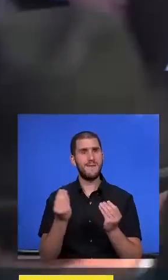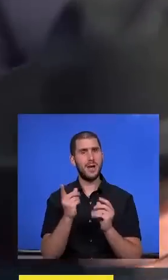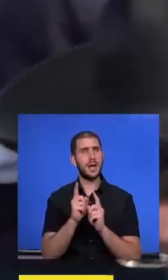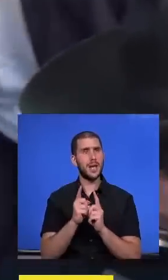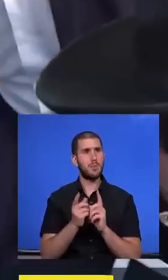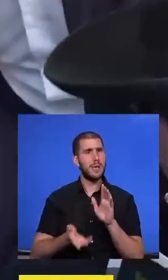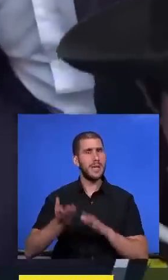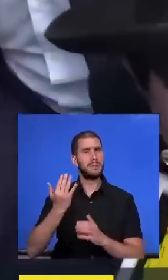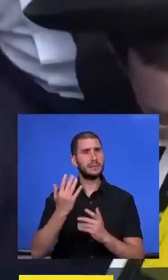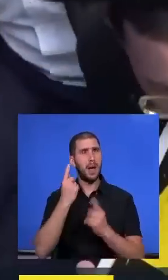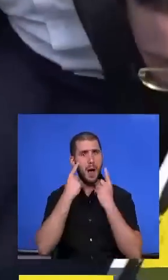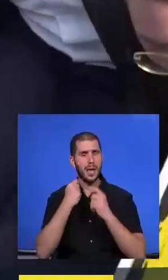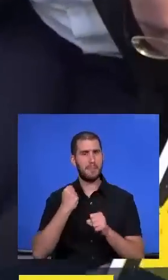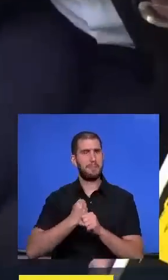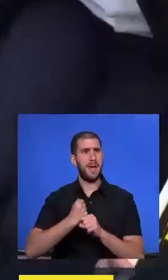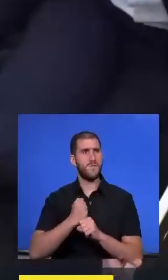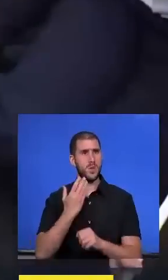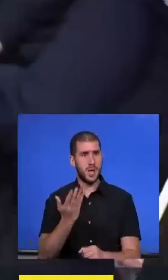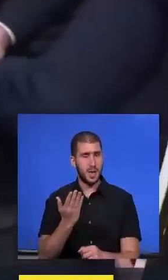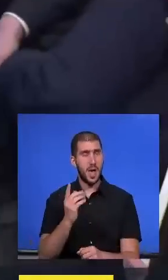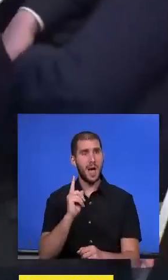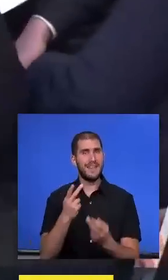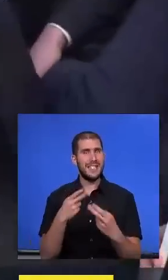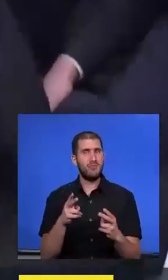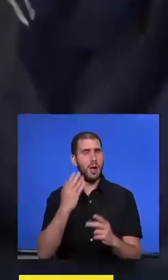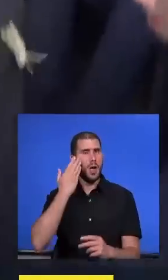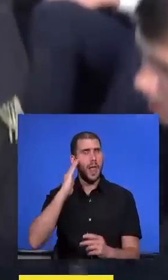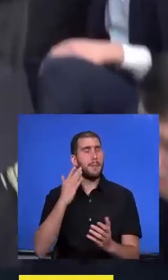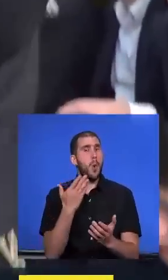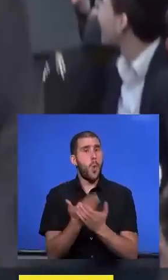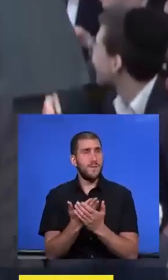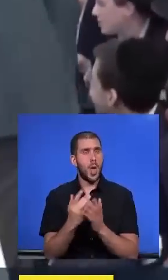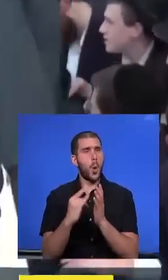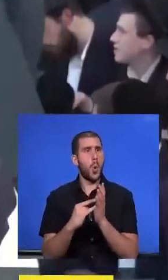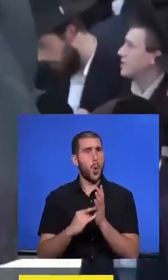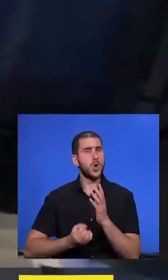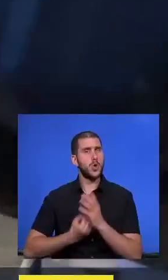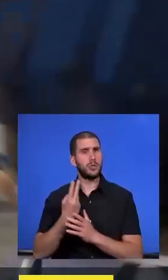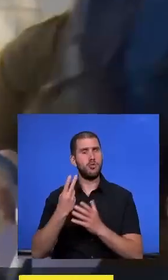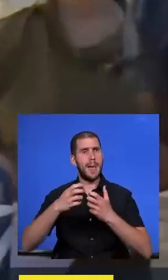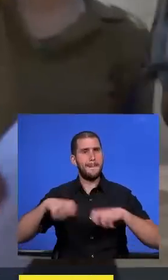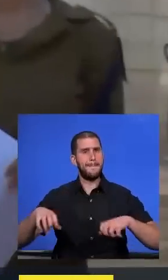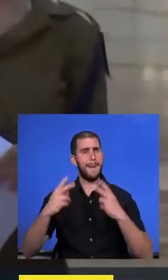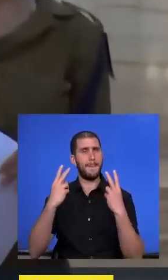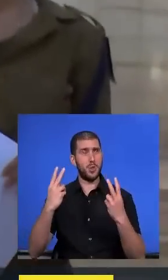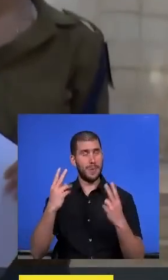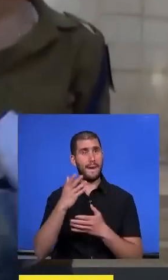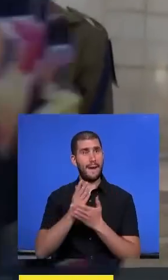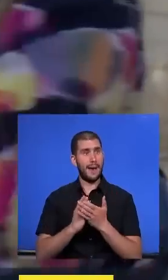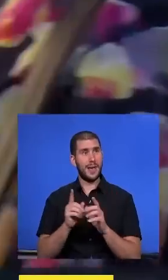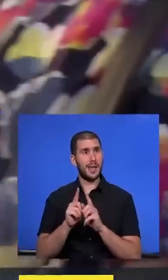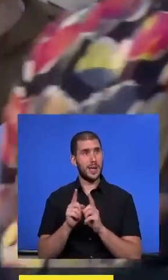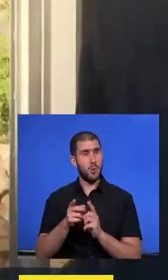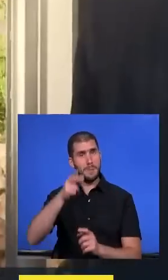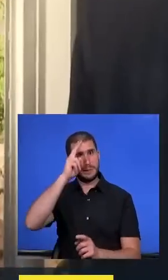מספר החרדים בשוק העבודה. אך אי אפשר להתעלם מהעובדה שהחוק יוצר שני מעמדות, אלו שעוצרים ומסכנים